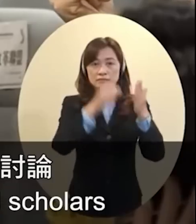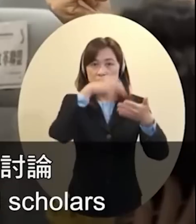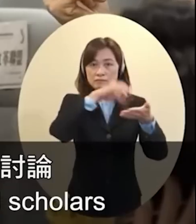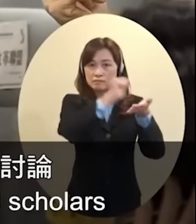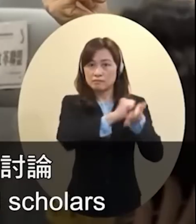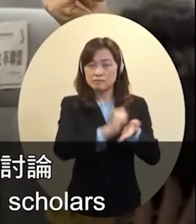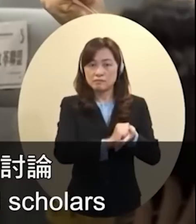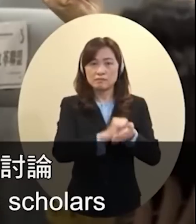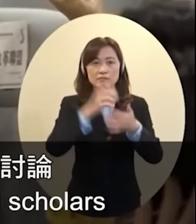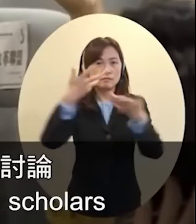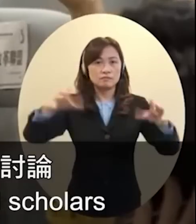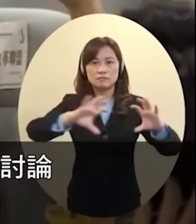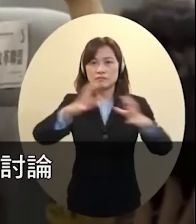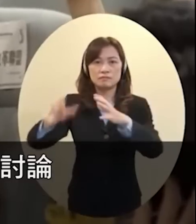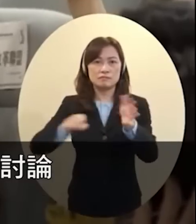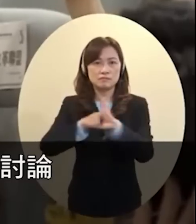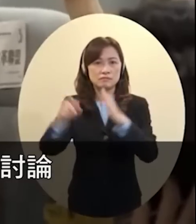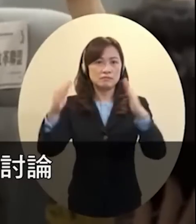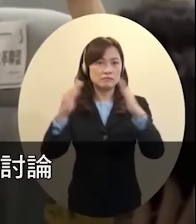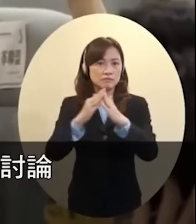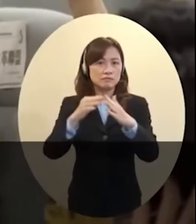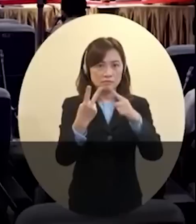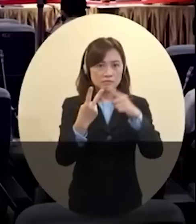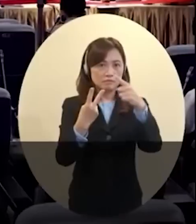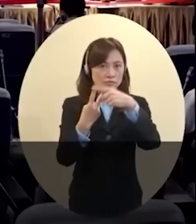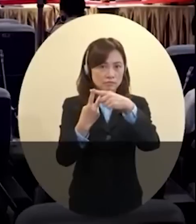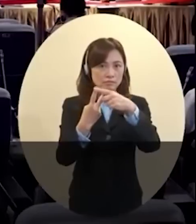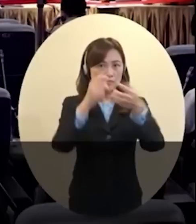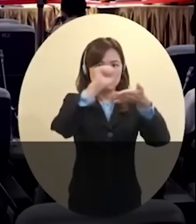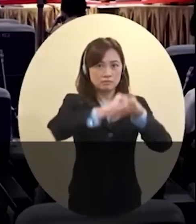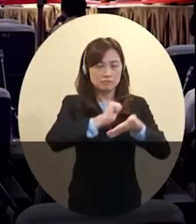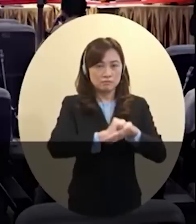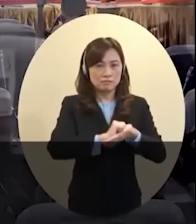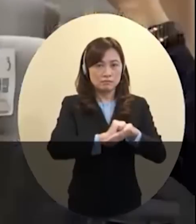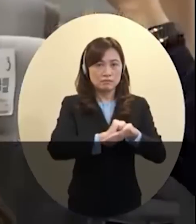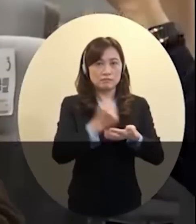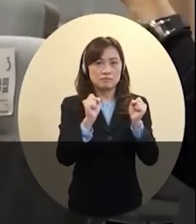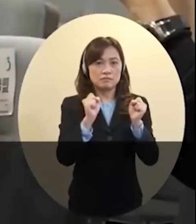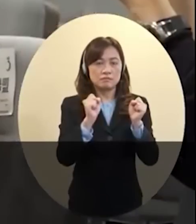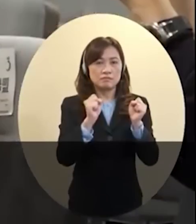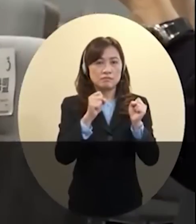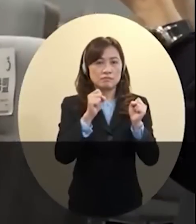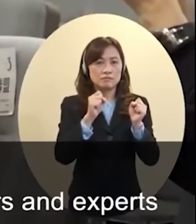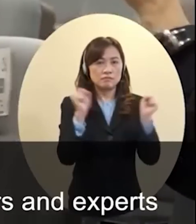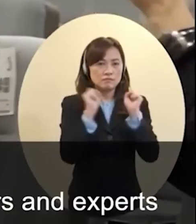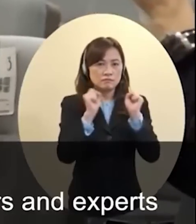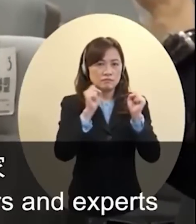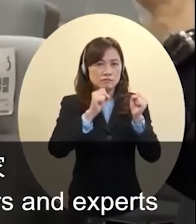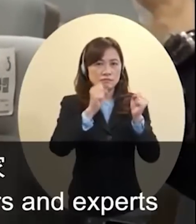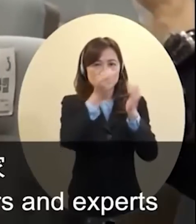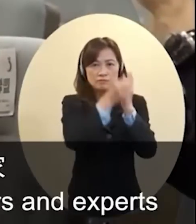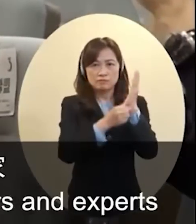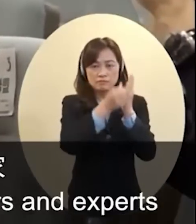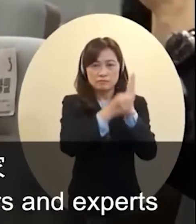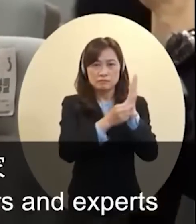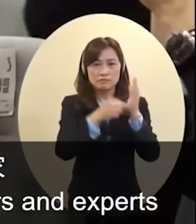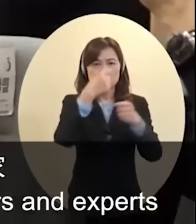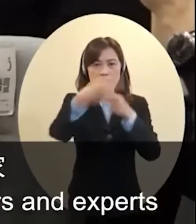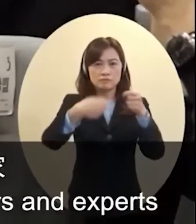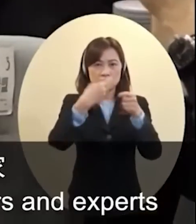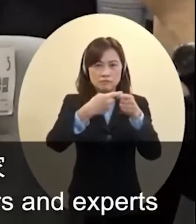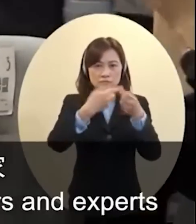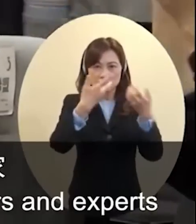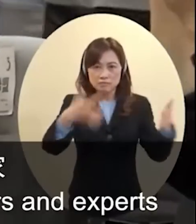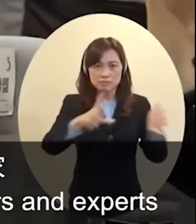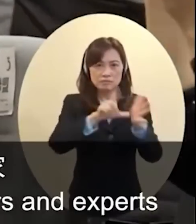的国际专家学者在讨论。寒冬杂志，它光是一年多就已经有100多位